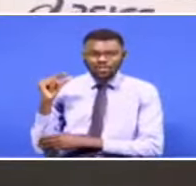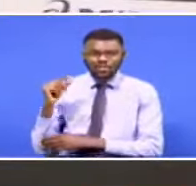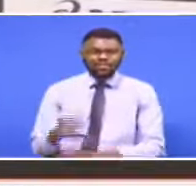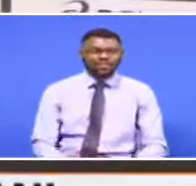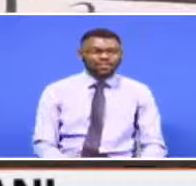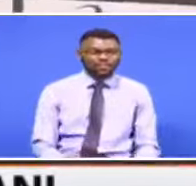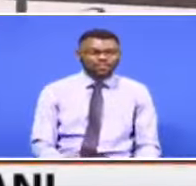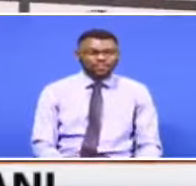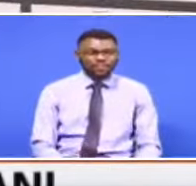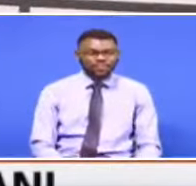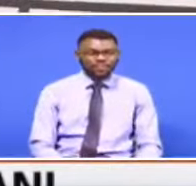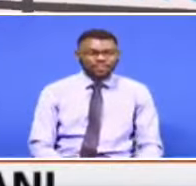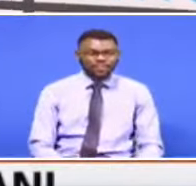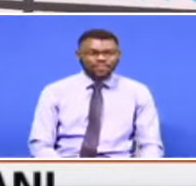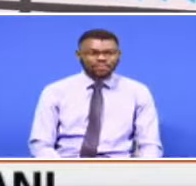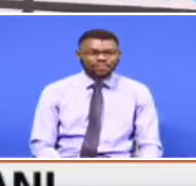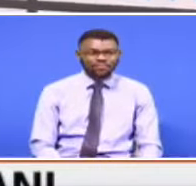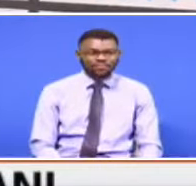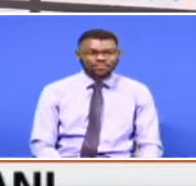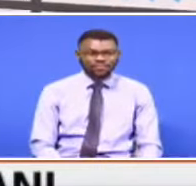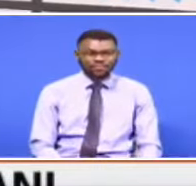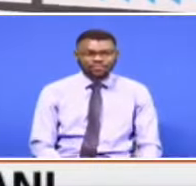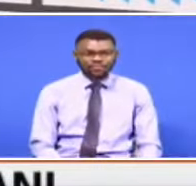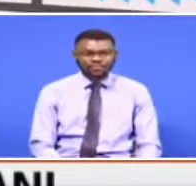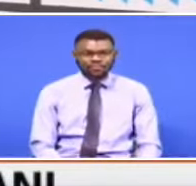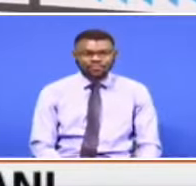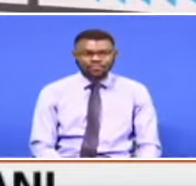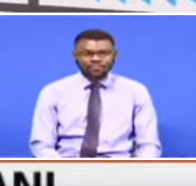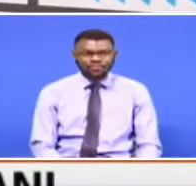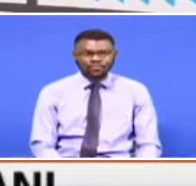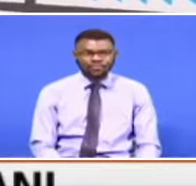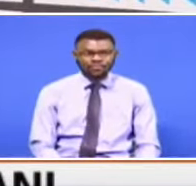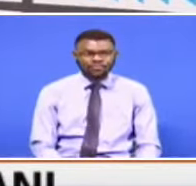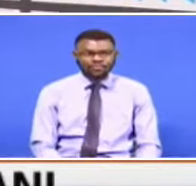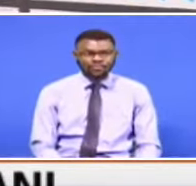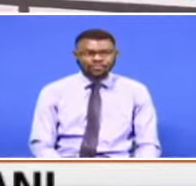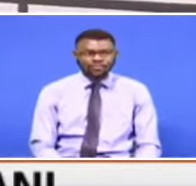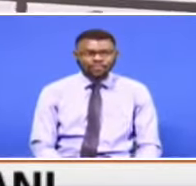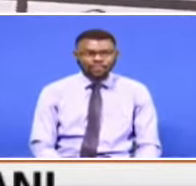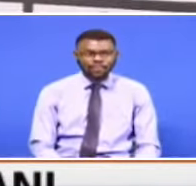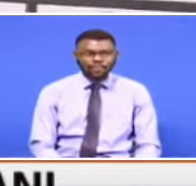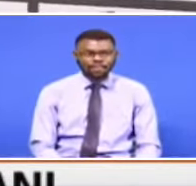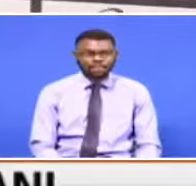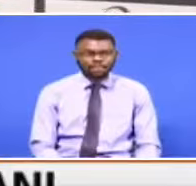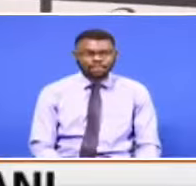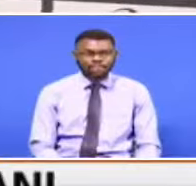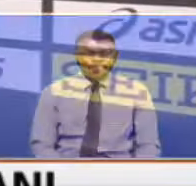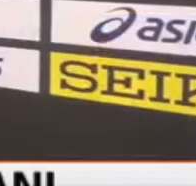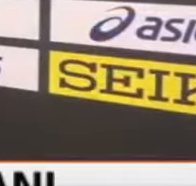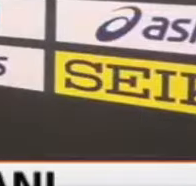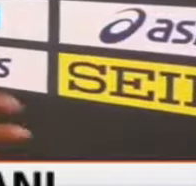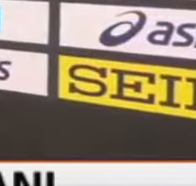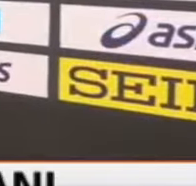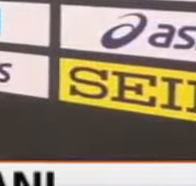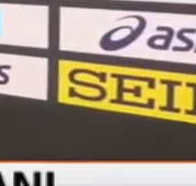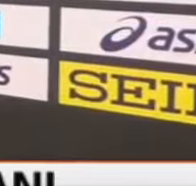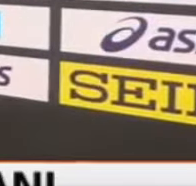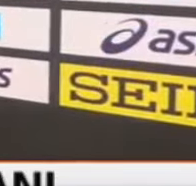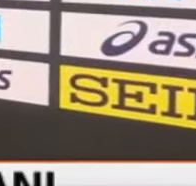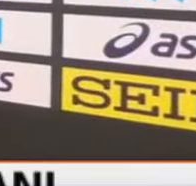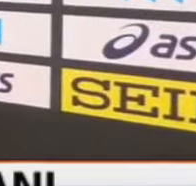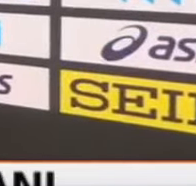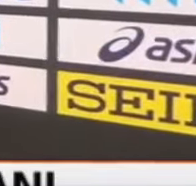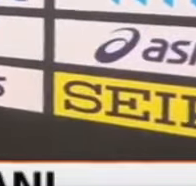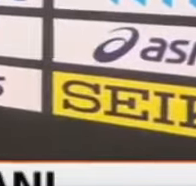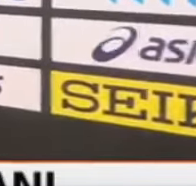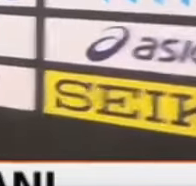I'm happy to be back since I've been out for the last 2 years and coming back. Being in podium is not something easy, so I'm happy.